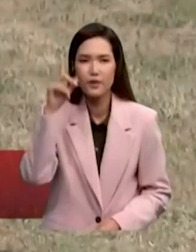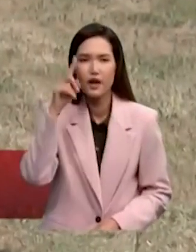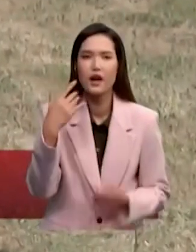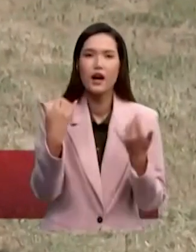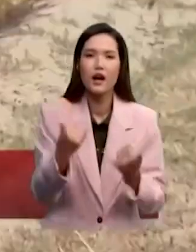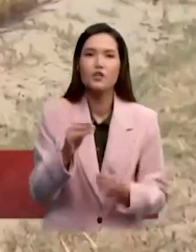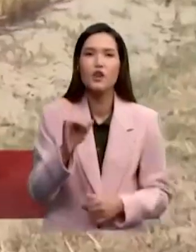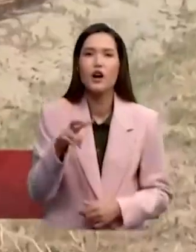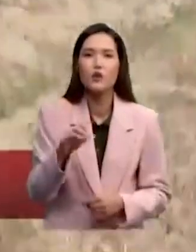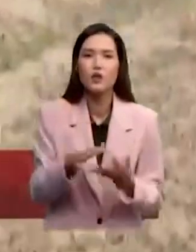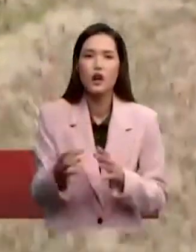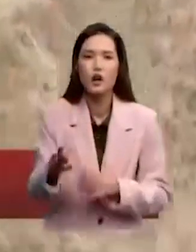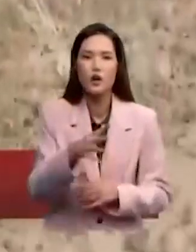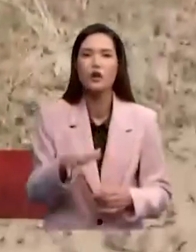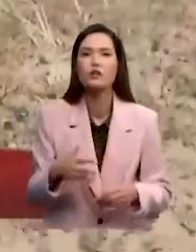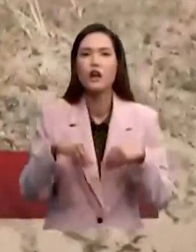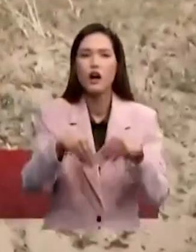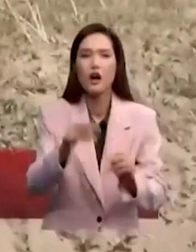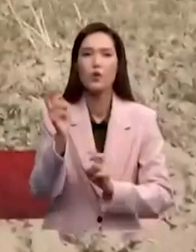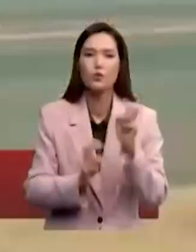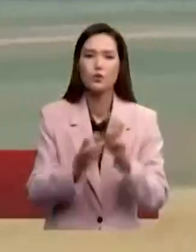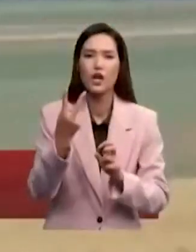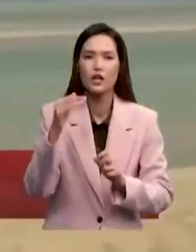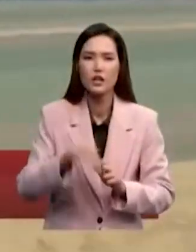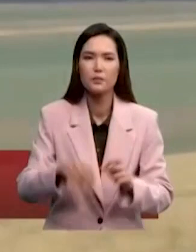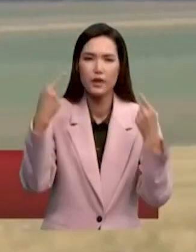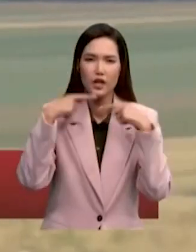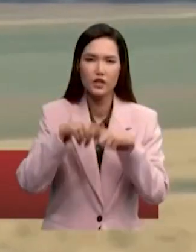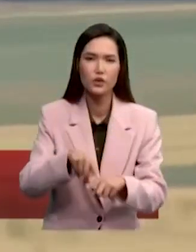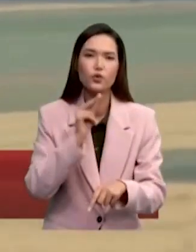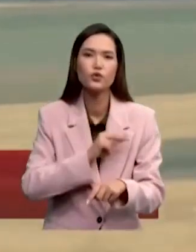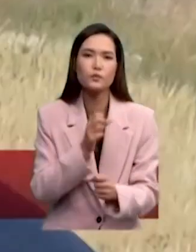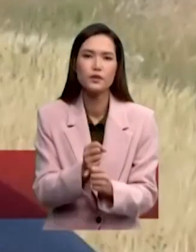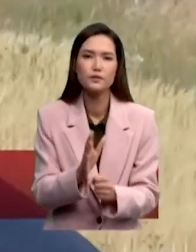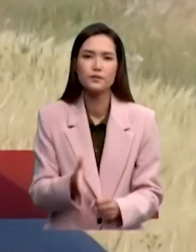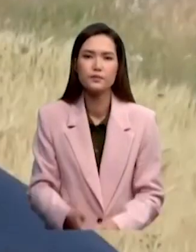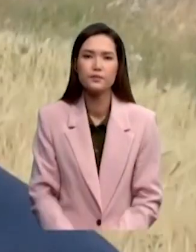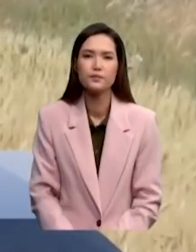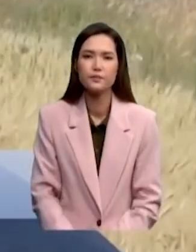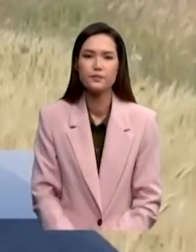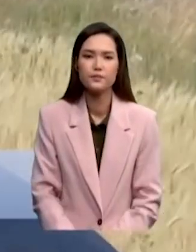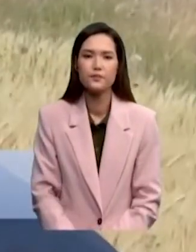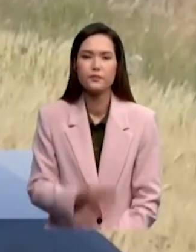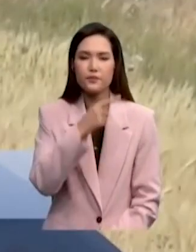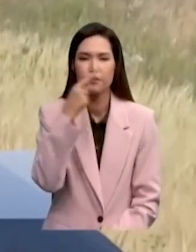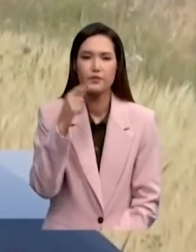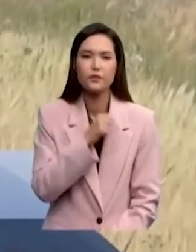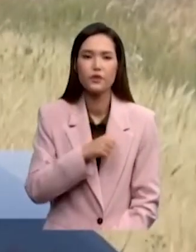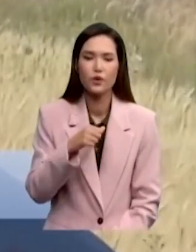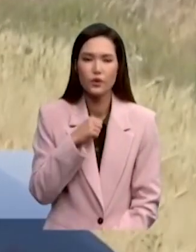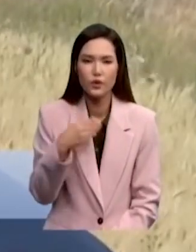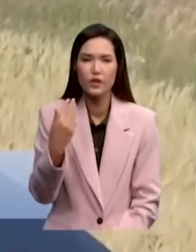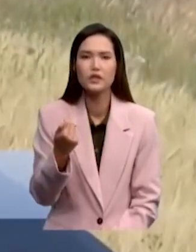қазір жуалы ауданында агросалада 2000-дай техника жұмыс істейді. Биылдың өзінде бізде ауыл